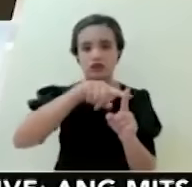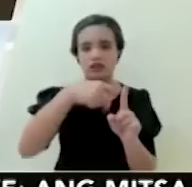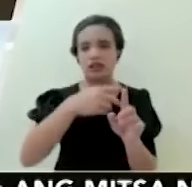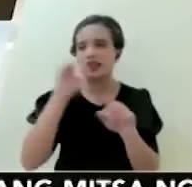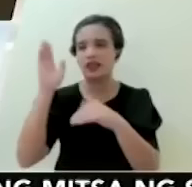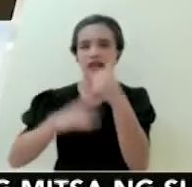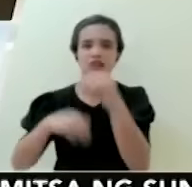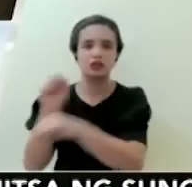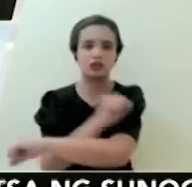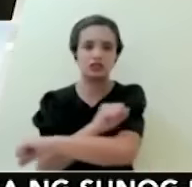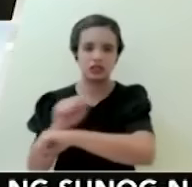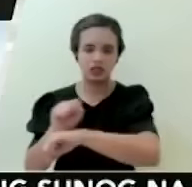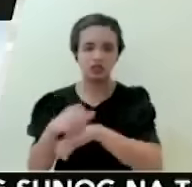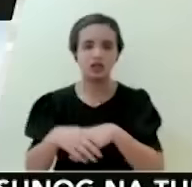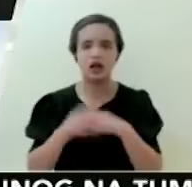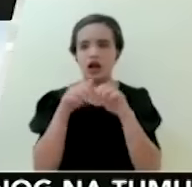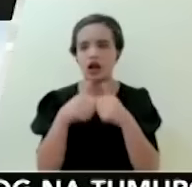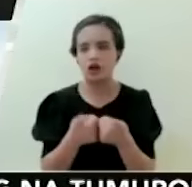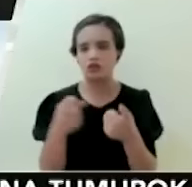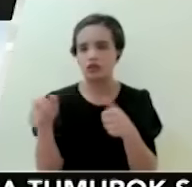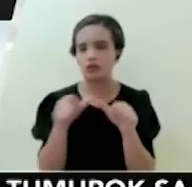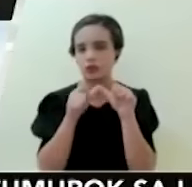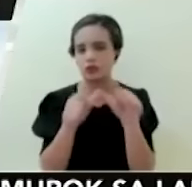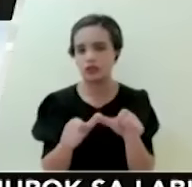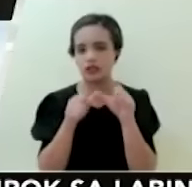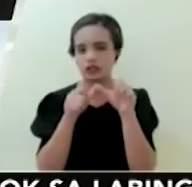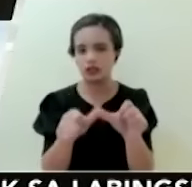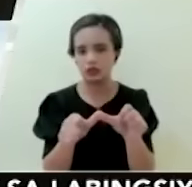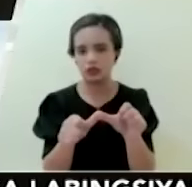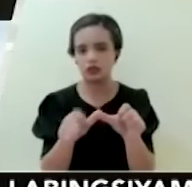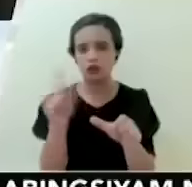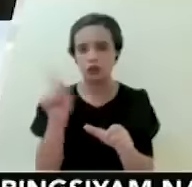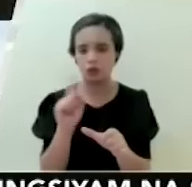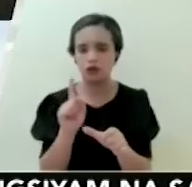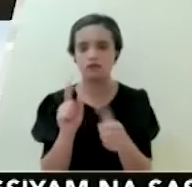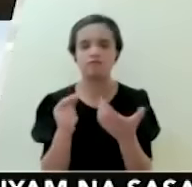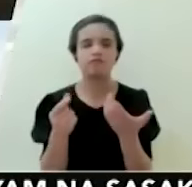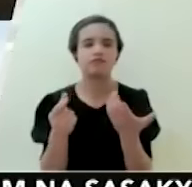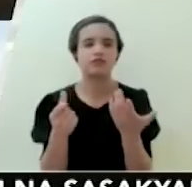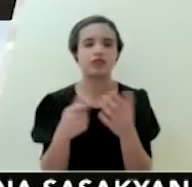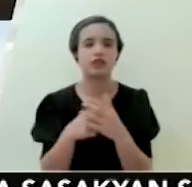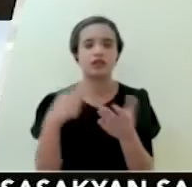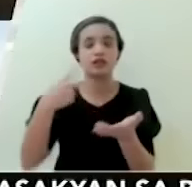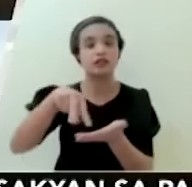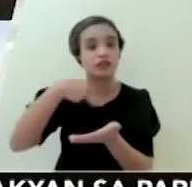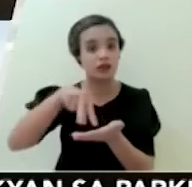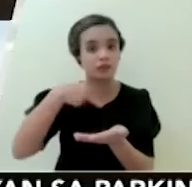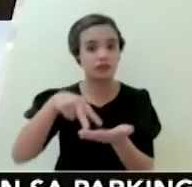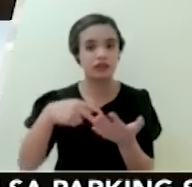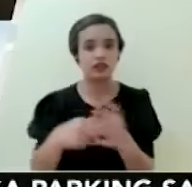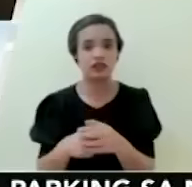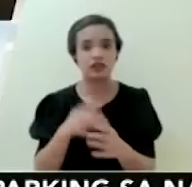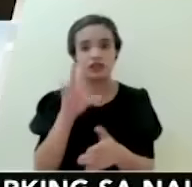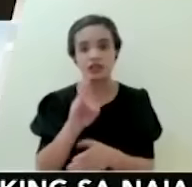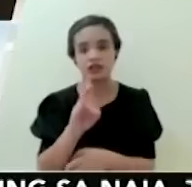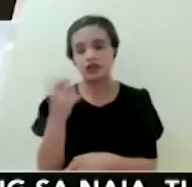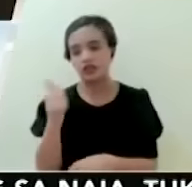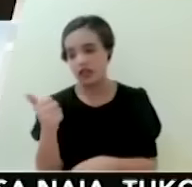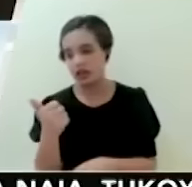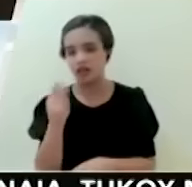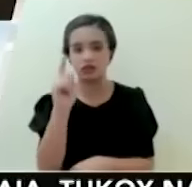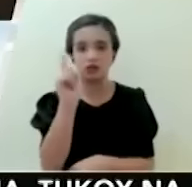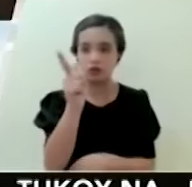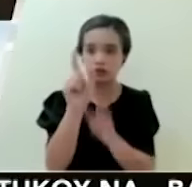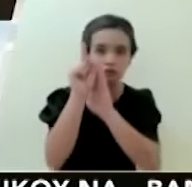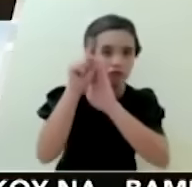paano nila masusustain yung haba ng isang sayaw, 7, 10, 20 minutes na kung paano mo